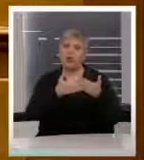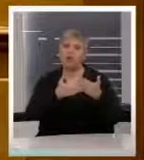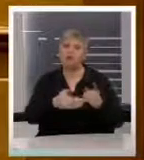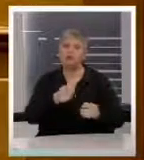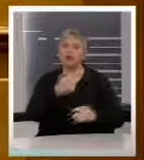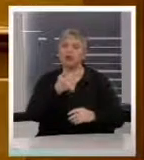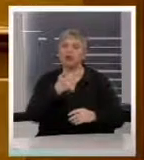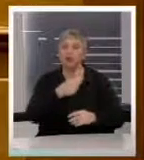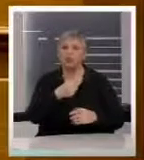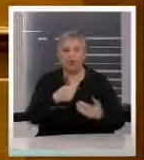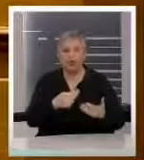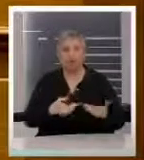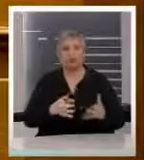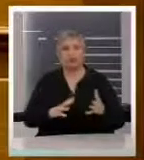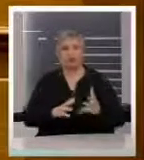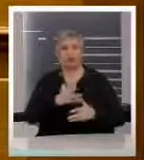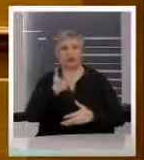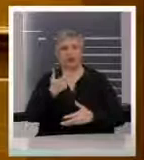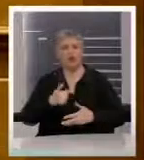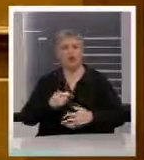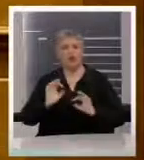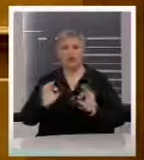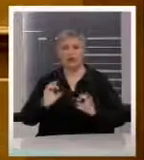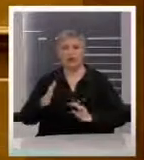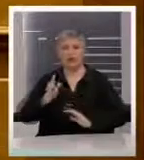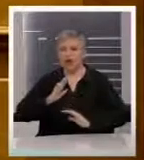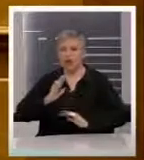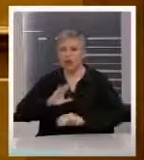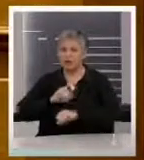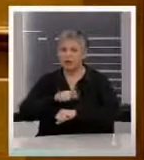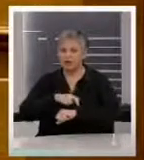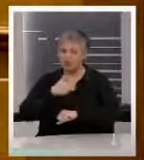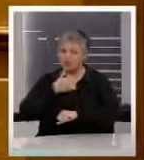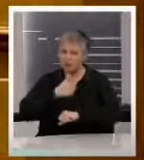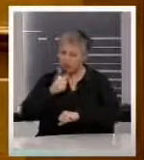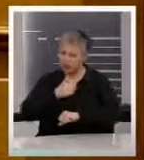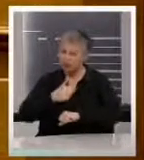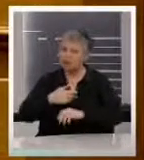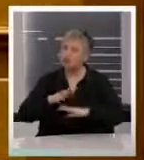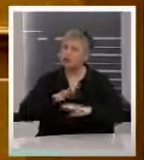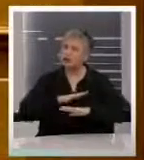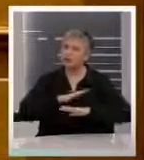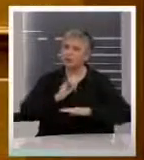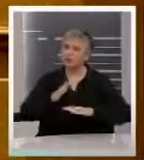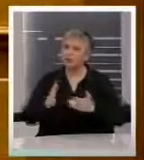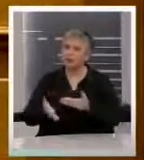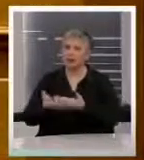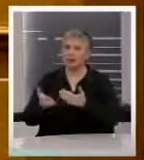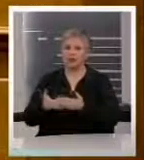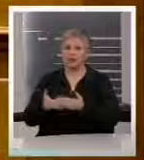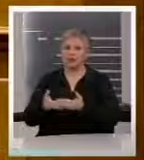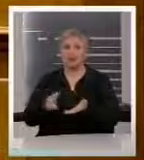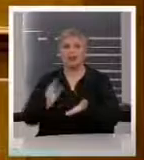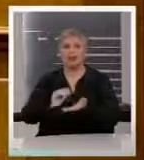κοινωνία σημαντικό έργο σε δύσκολες για τον λαό και τις συνθήκες και καταστάσεις. Θα ήθελα ακόμα να σας διαβεβαιώσω πως η